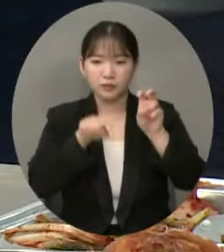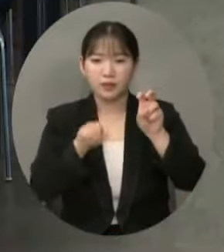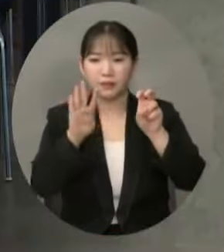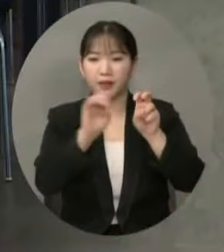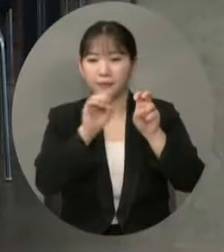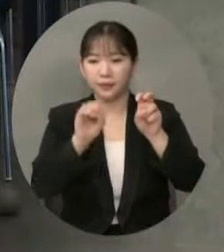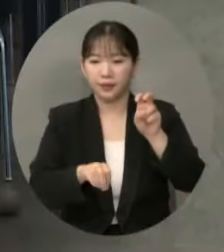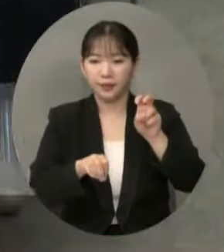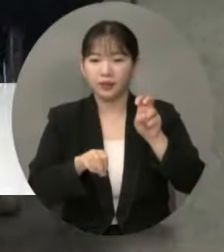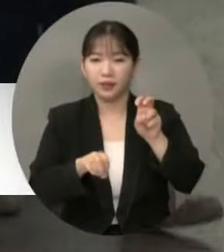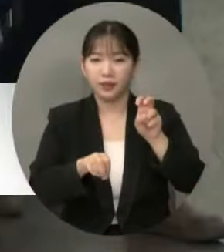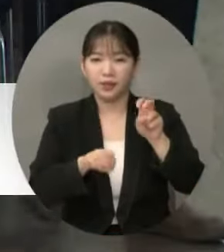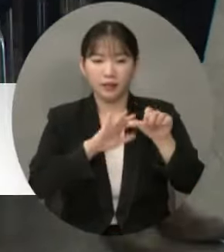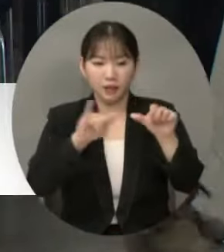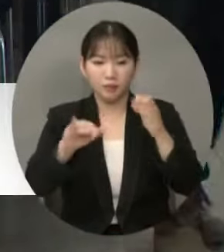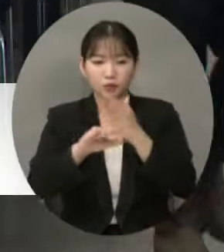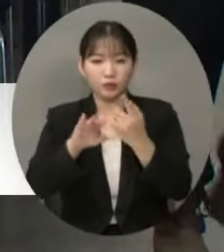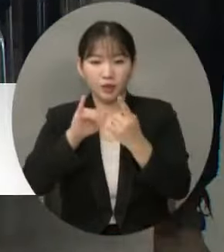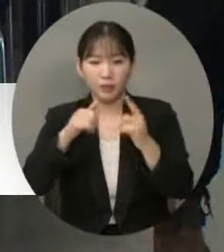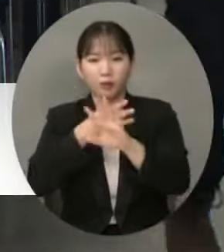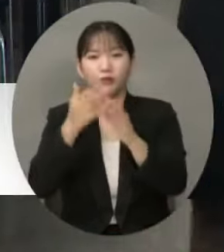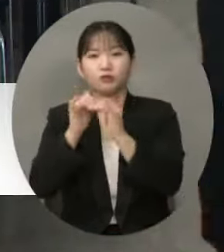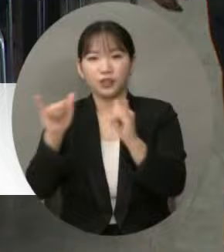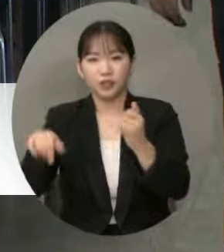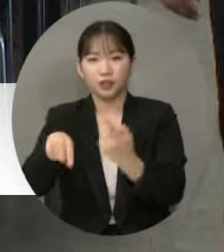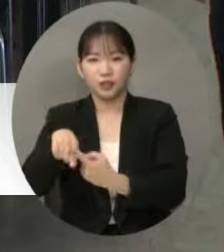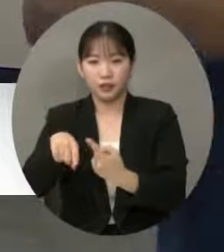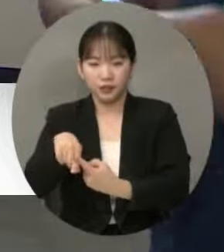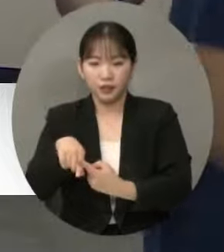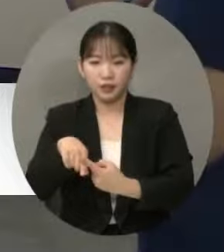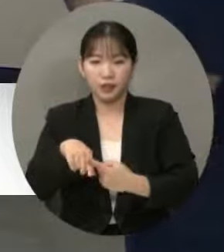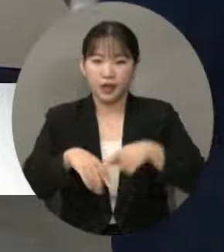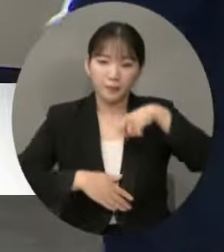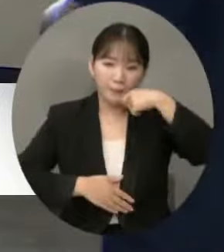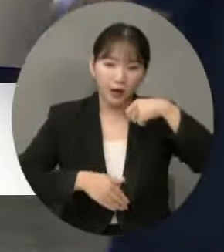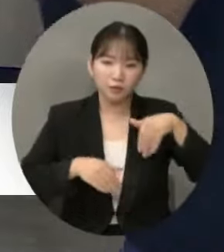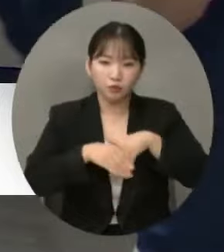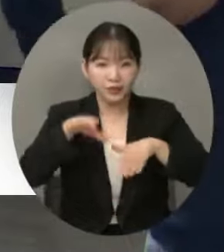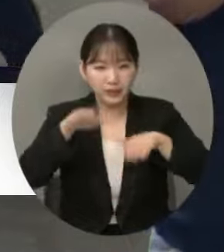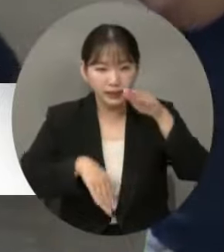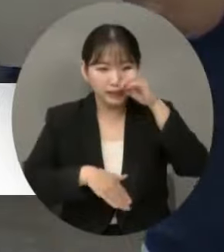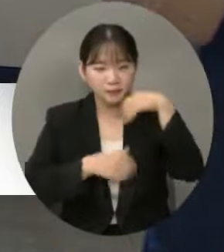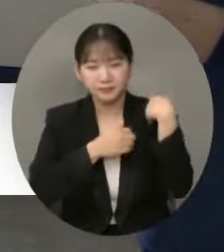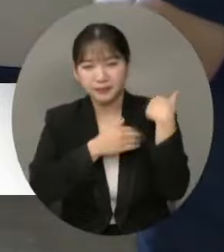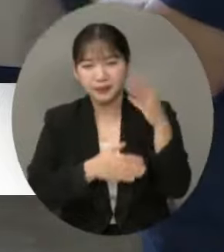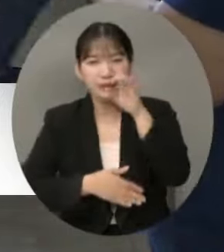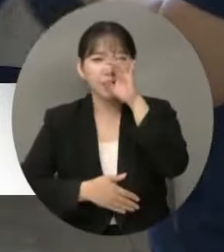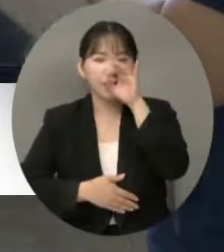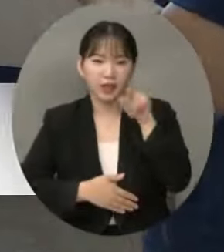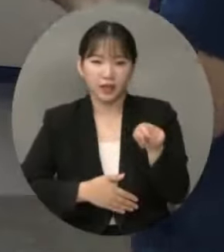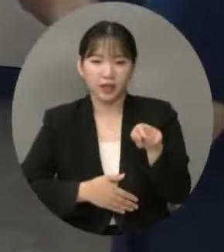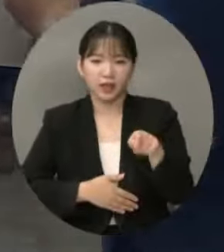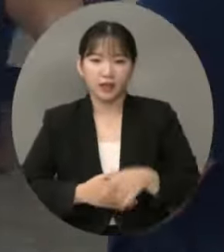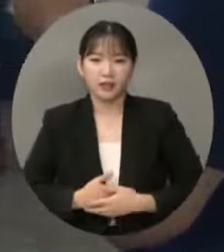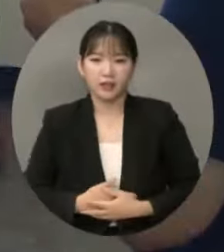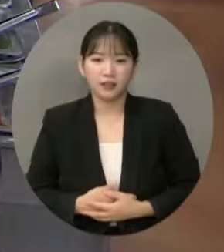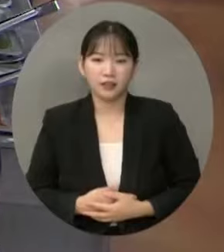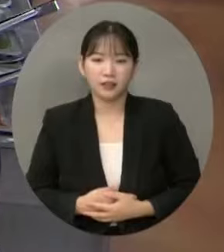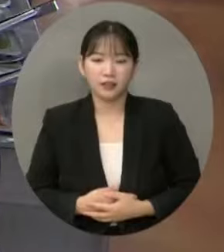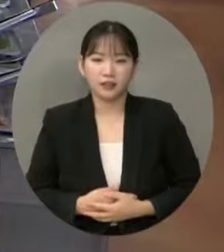20.4%. 5명 중에 1명이 외국인인 셈으로 식사 문화의 차이를 더 이상 외면할 수만은 없는